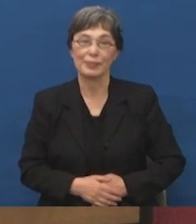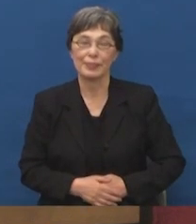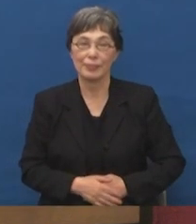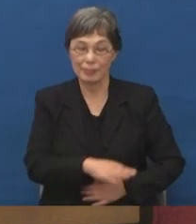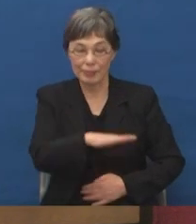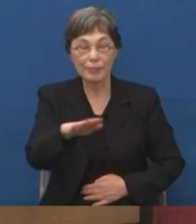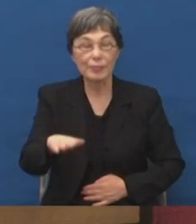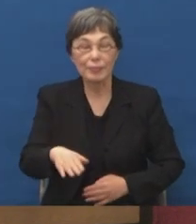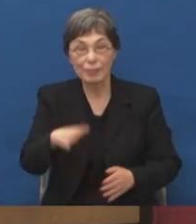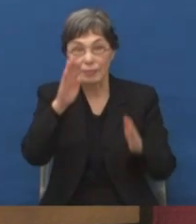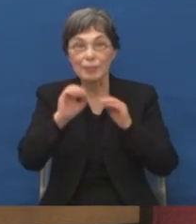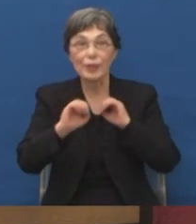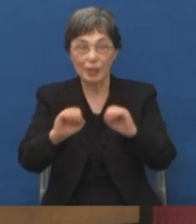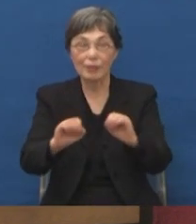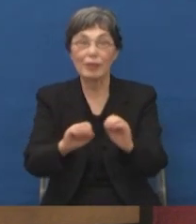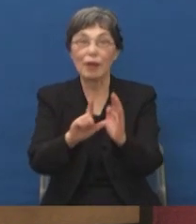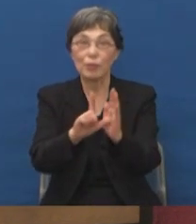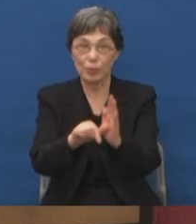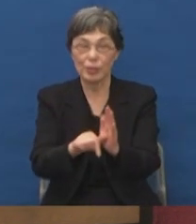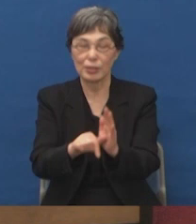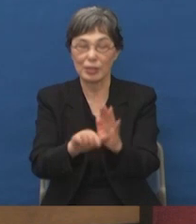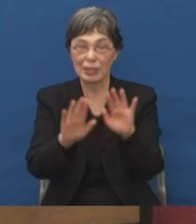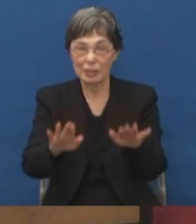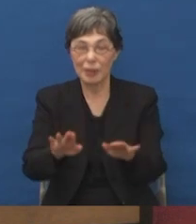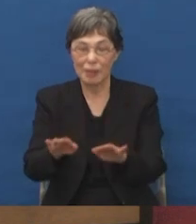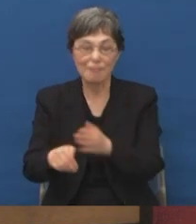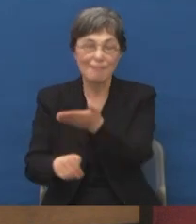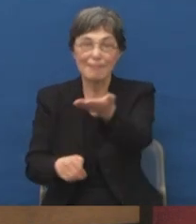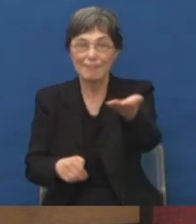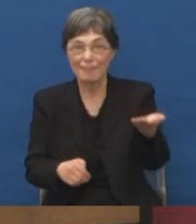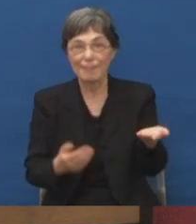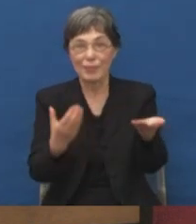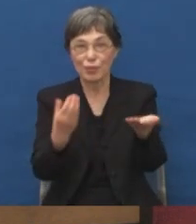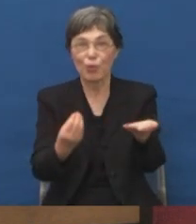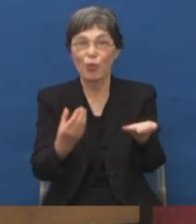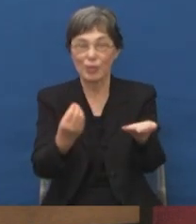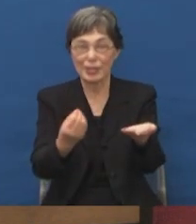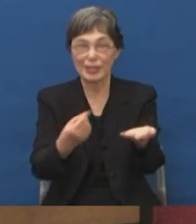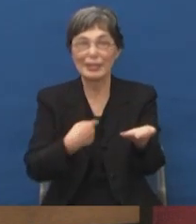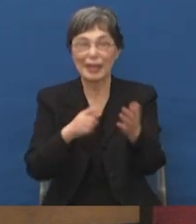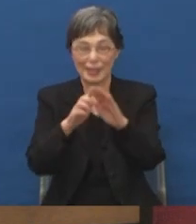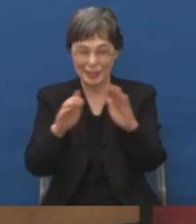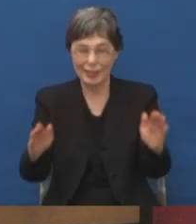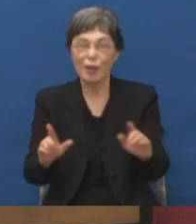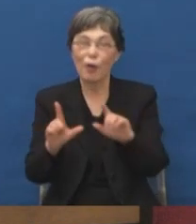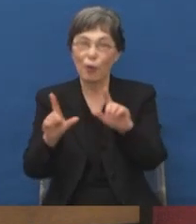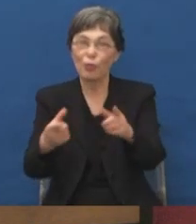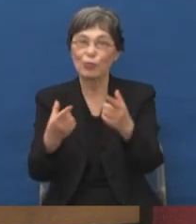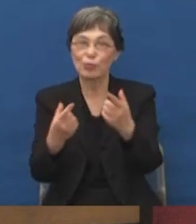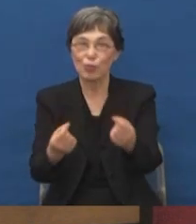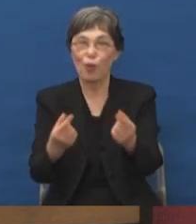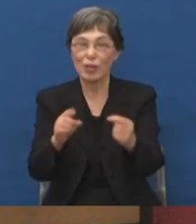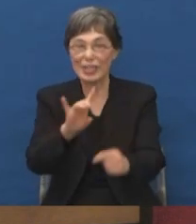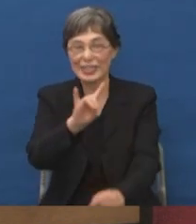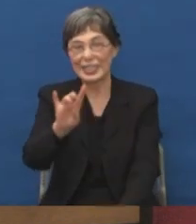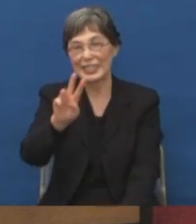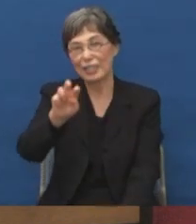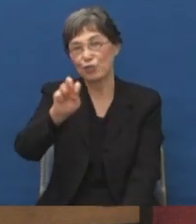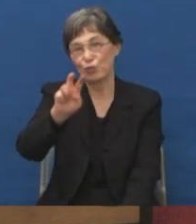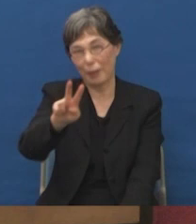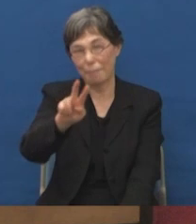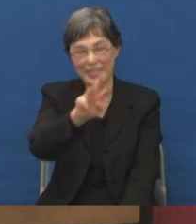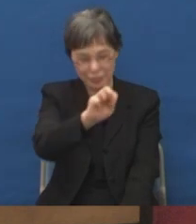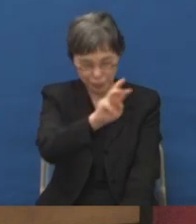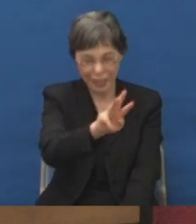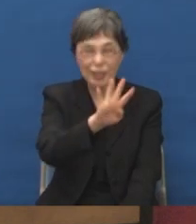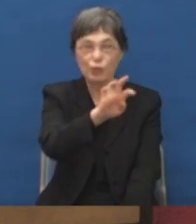ちに表決を取りましたところ、ただいまお手元に配布してあります委員会報告書のとおり、議題33号